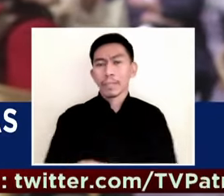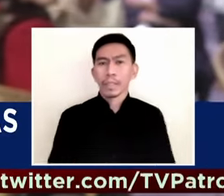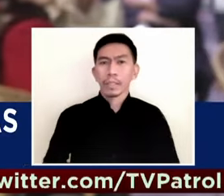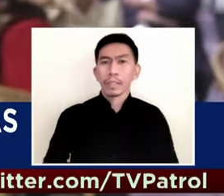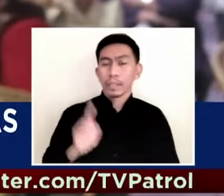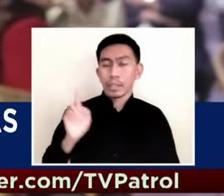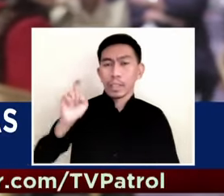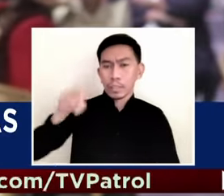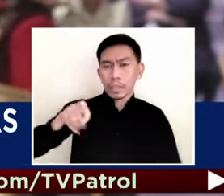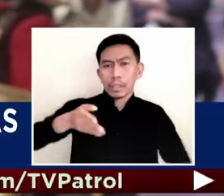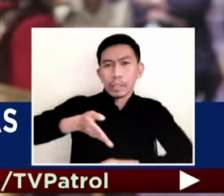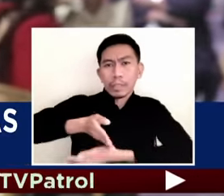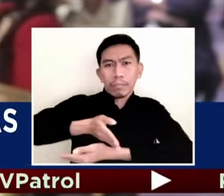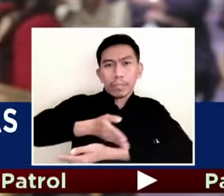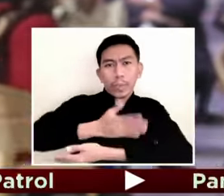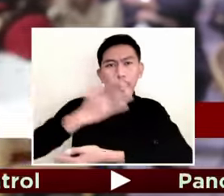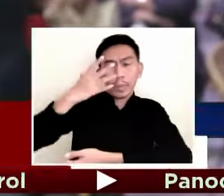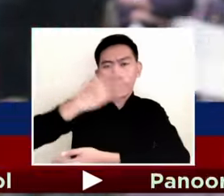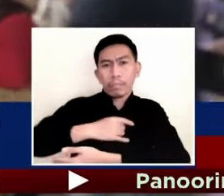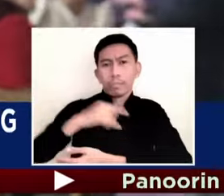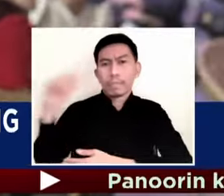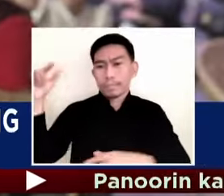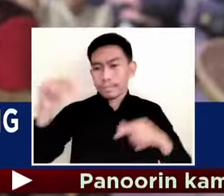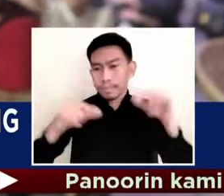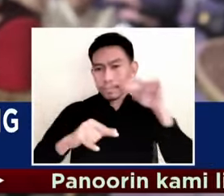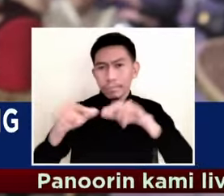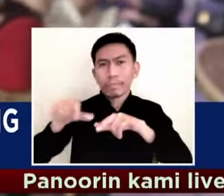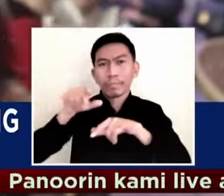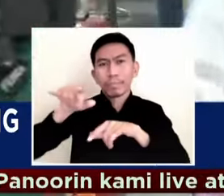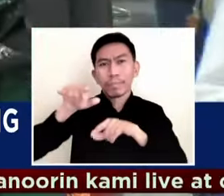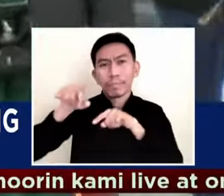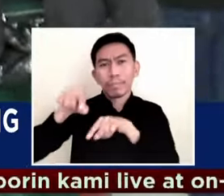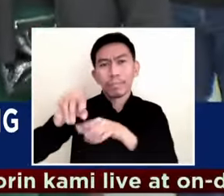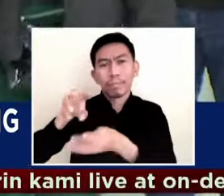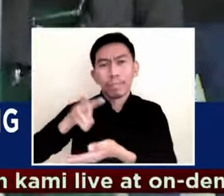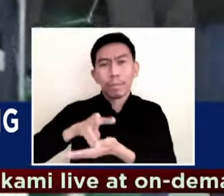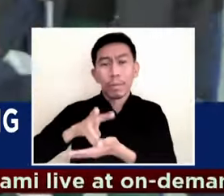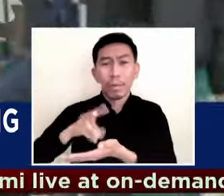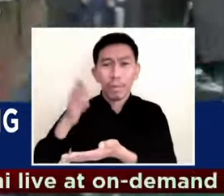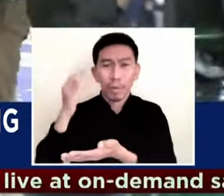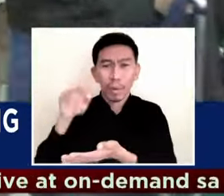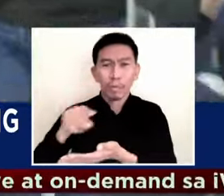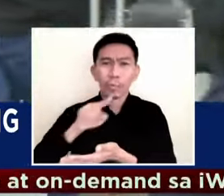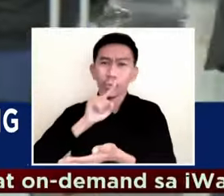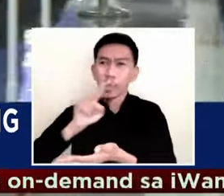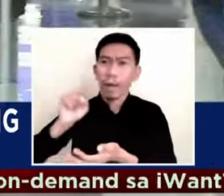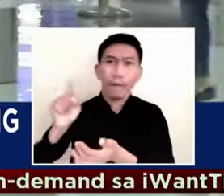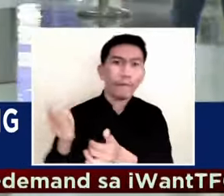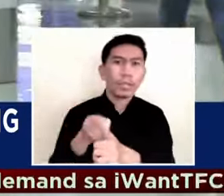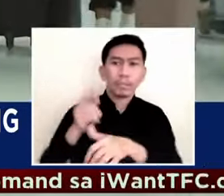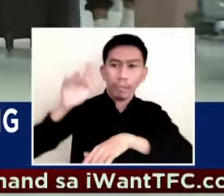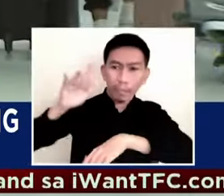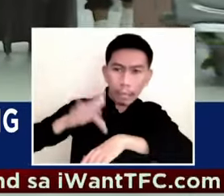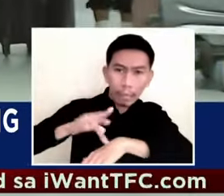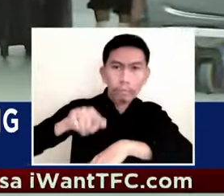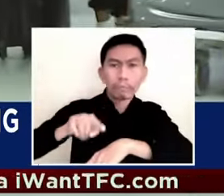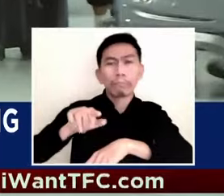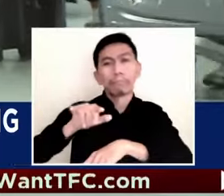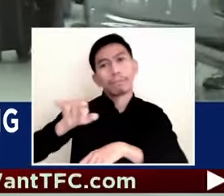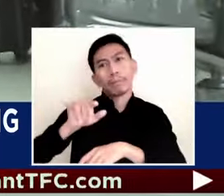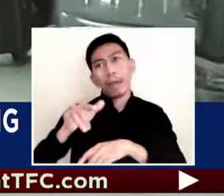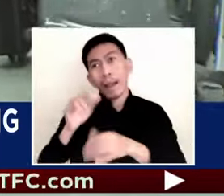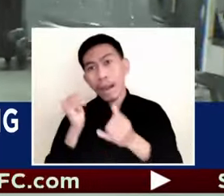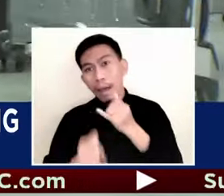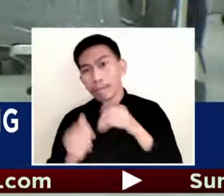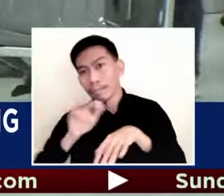infrastructure dahil ito po yung first and last impression ng ating mga turista. We are pushing to support the President's agenda of